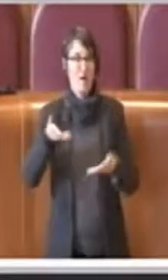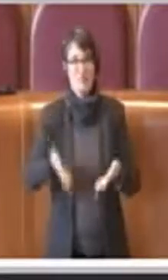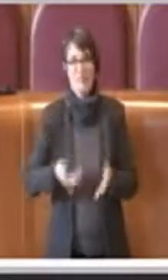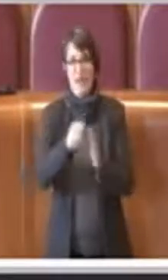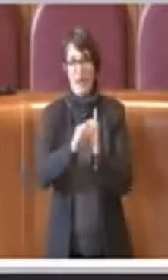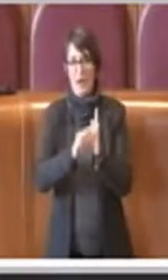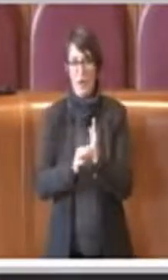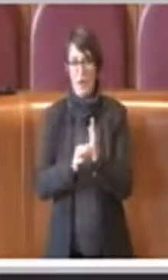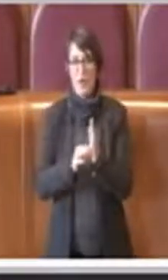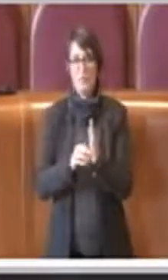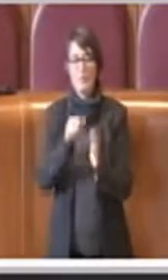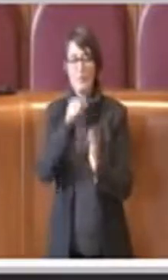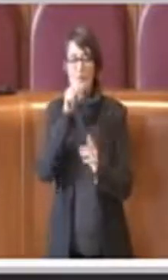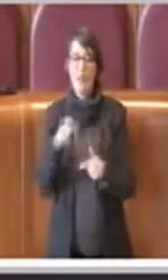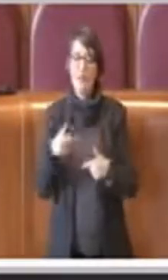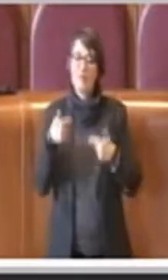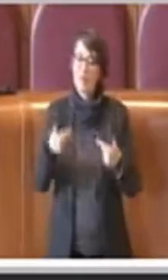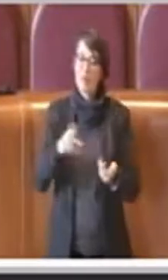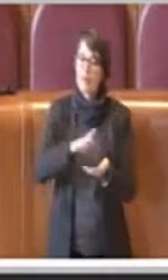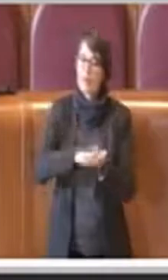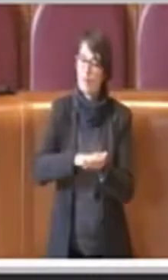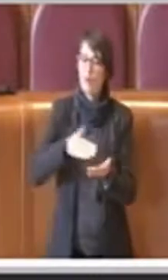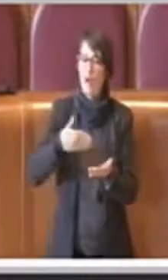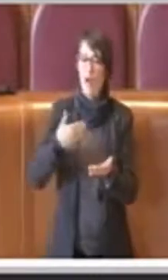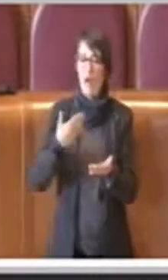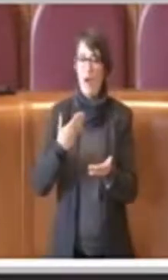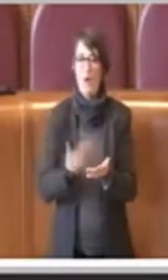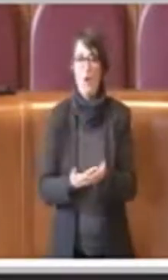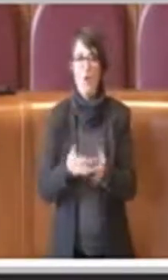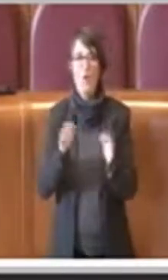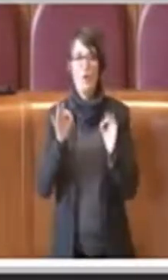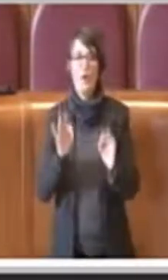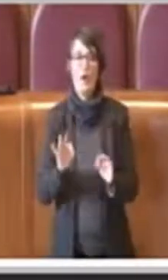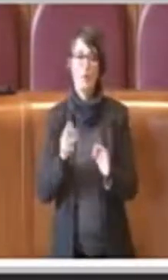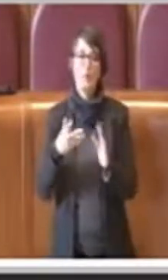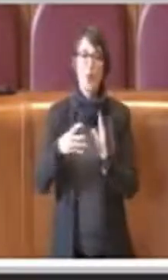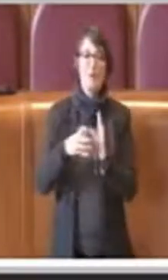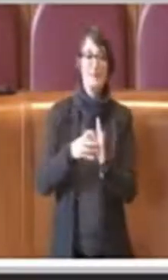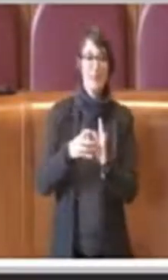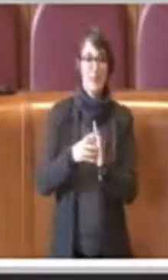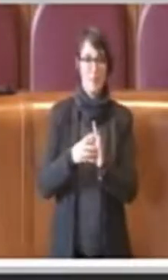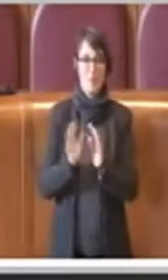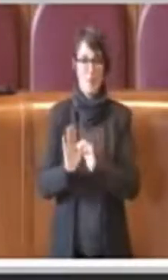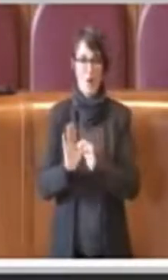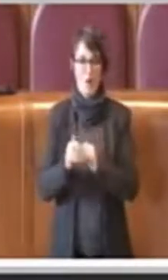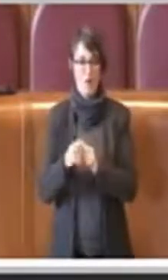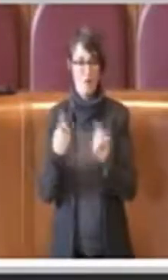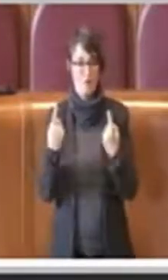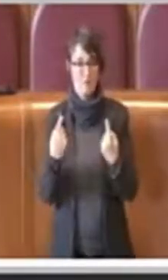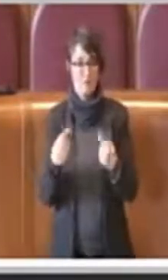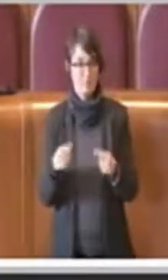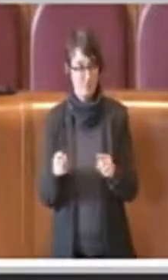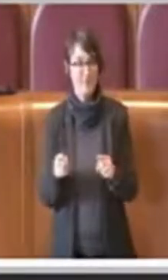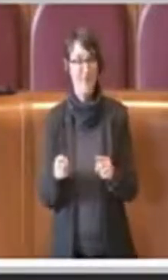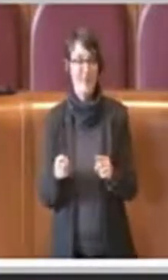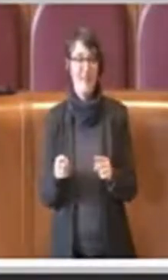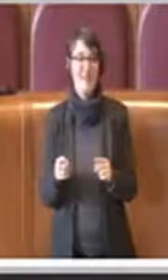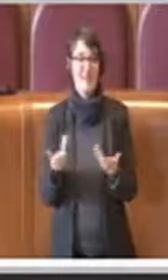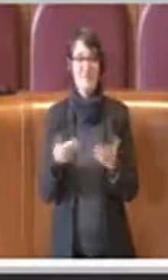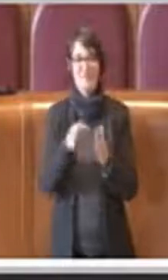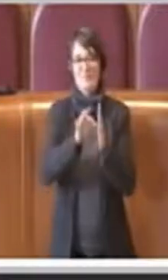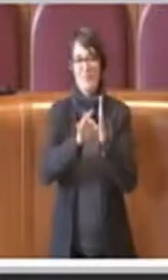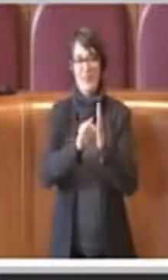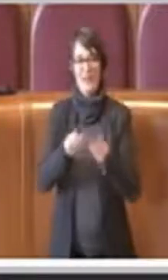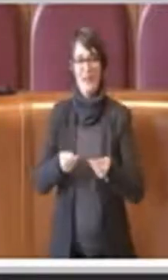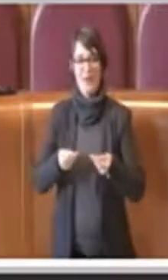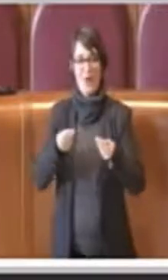compete, soprattutto a livello simbolico e valoriale. Ed è questo lo spirito con cui consegno il